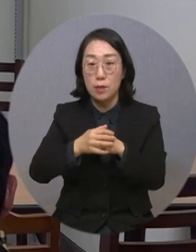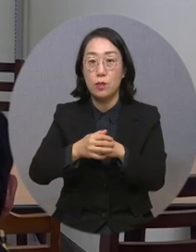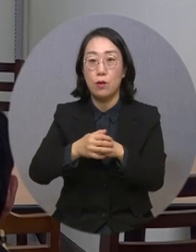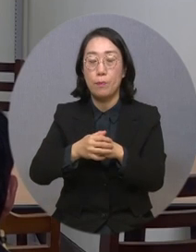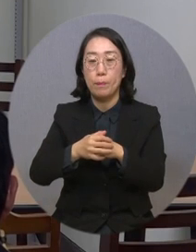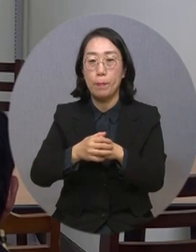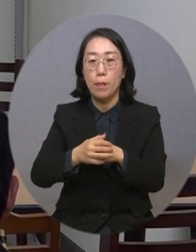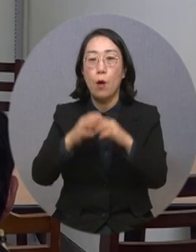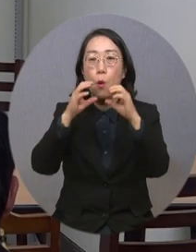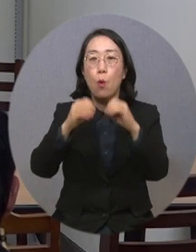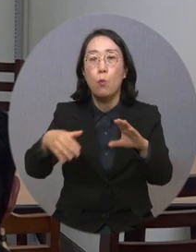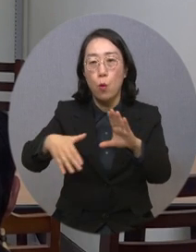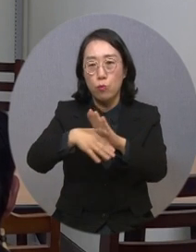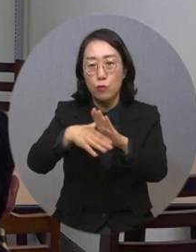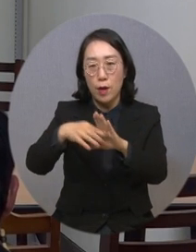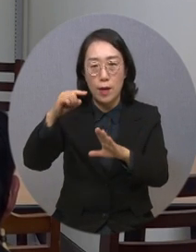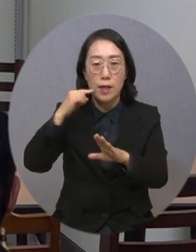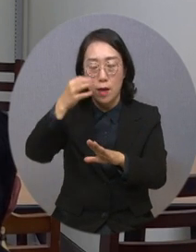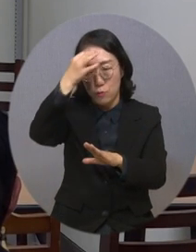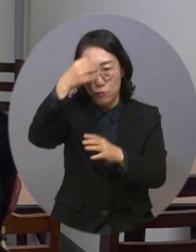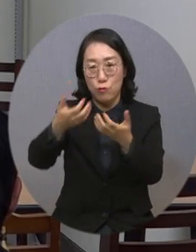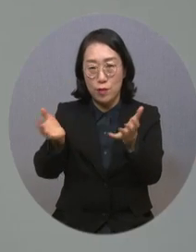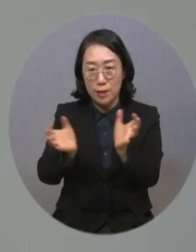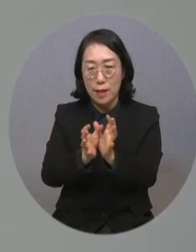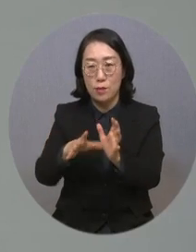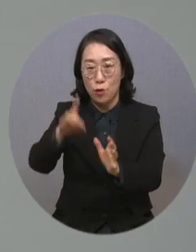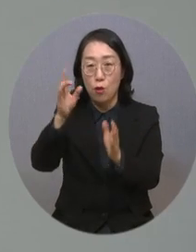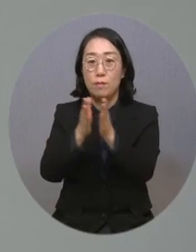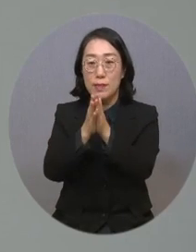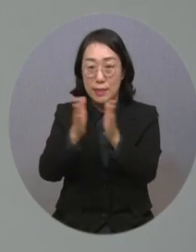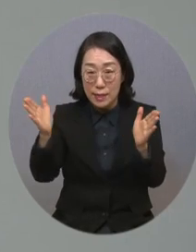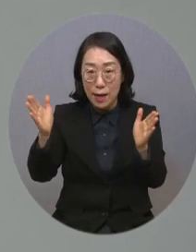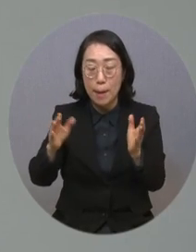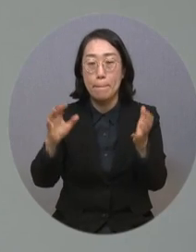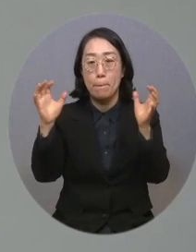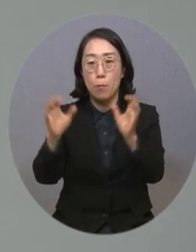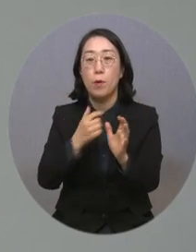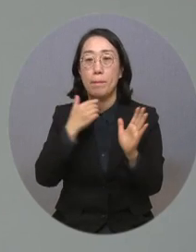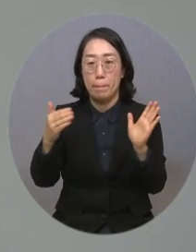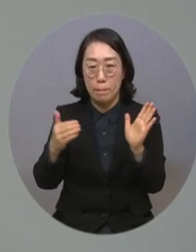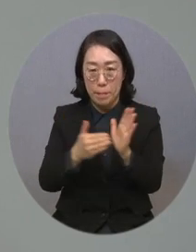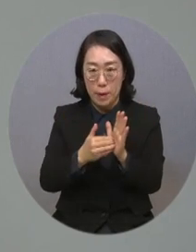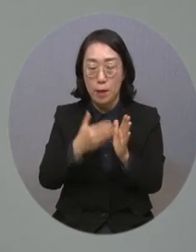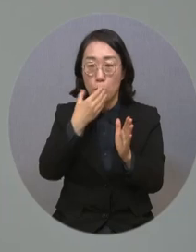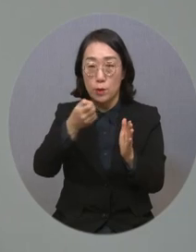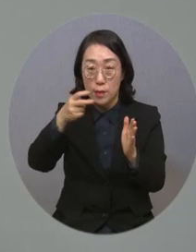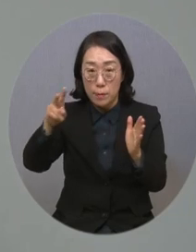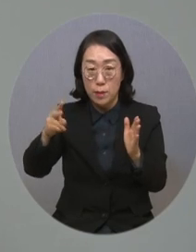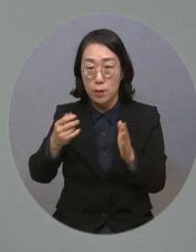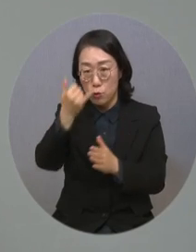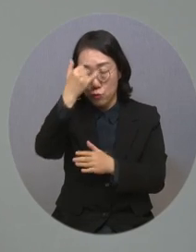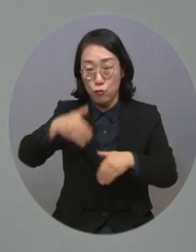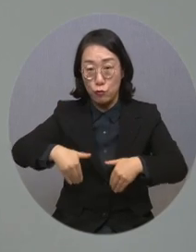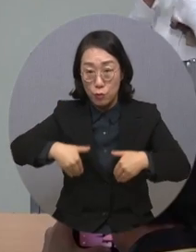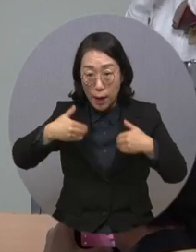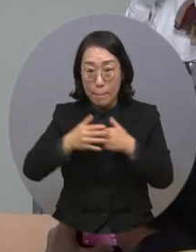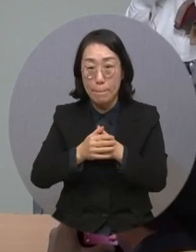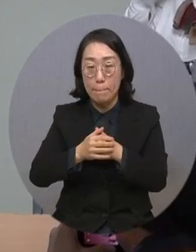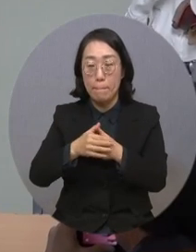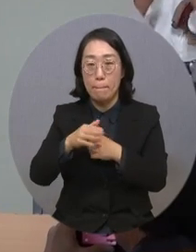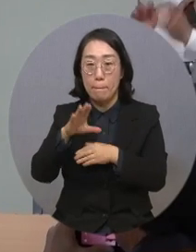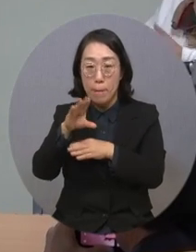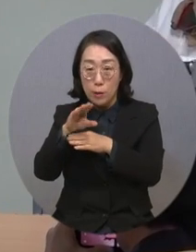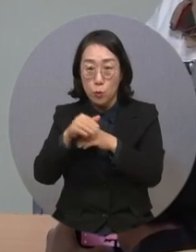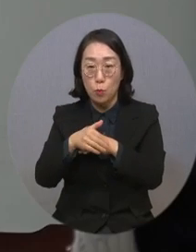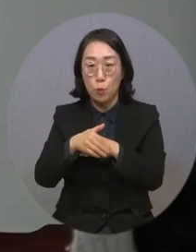주최하는 홍보문화예술단 창단식을 가졌습니다. 이번 창단식에는 복지TV 충남방송 최칠원 사장,